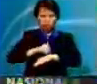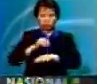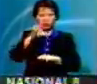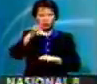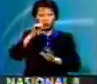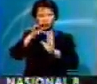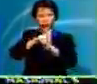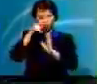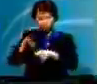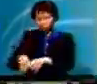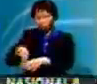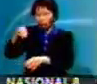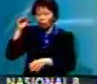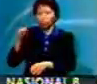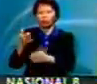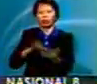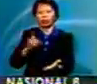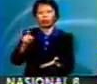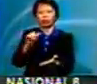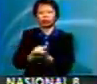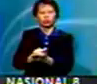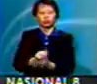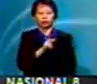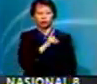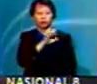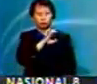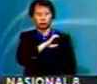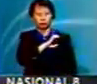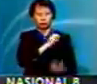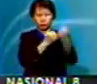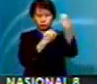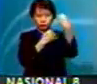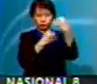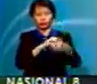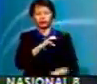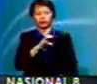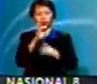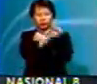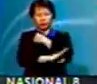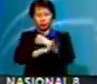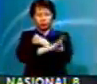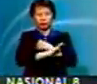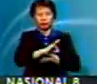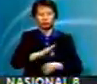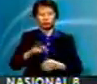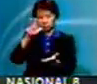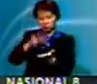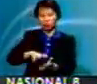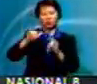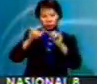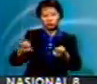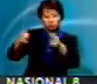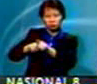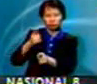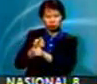setengah jam untuk mengeluarkan mayat mangsa. Ketua Polis Trafik Negeri Sembilan, Superintendent Abdul Aziz Ali, mengesahkan